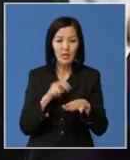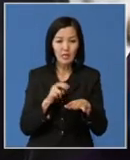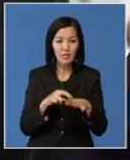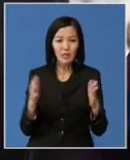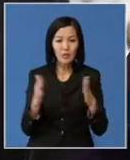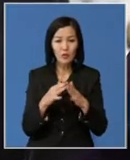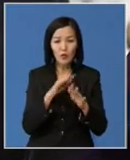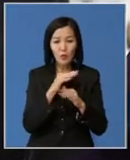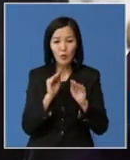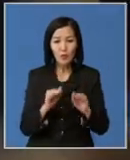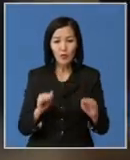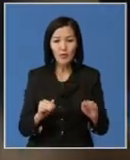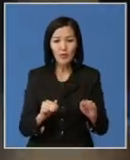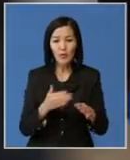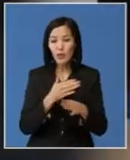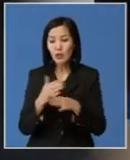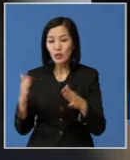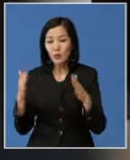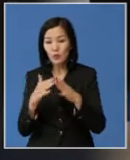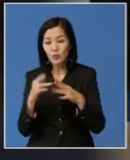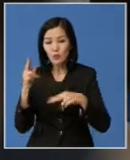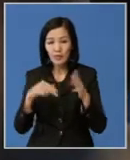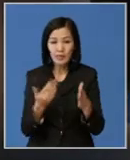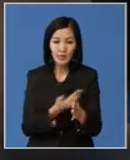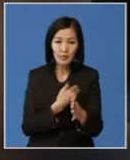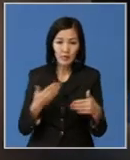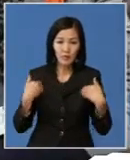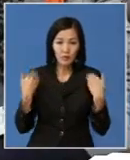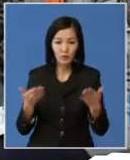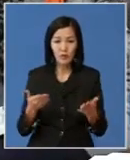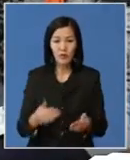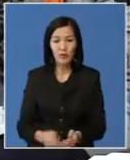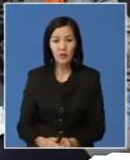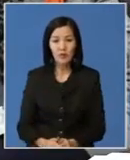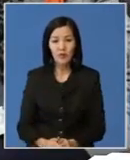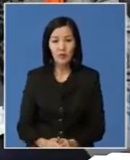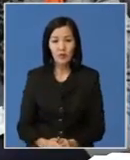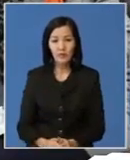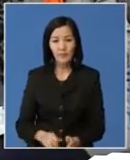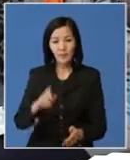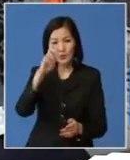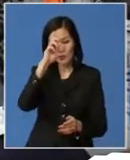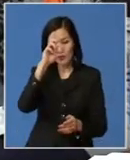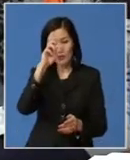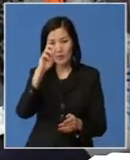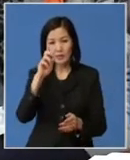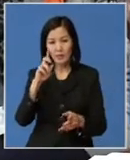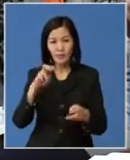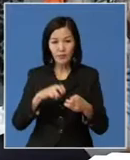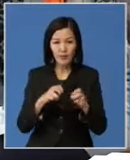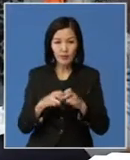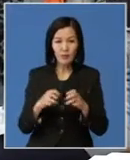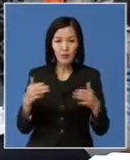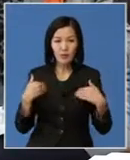балалы аналарға арналып жеке үй салынса деген ұсыныс та тасталды. Сол үкіметтің алдынан сондай проблема